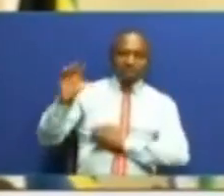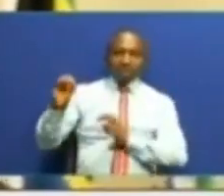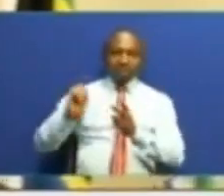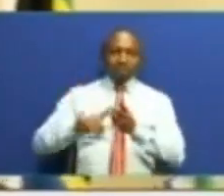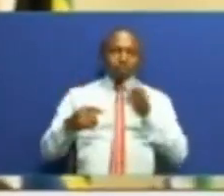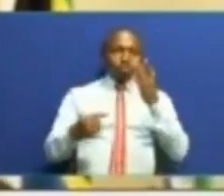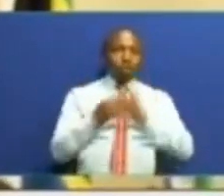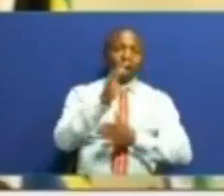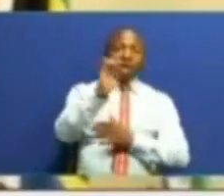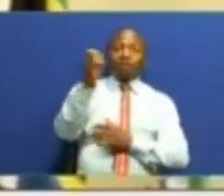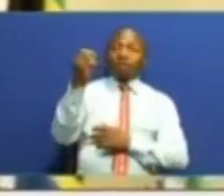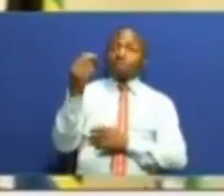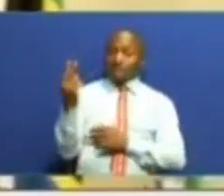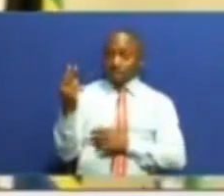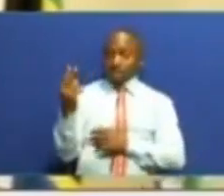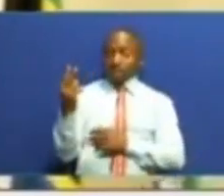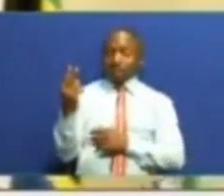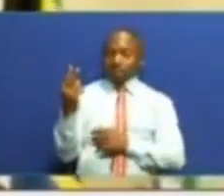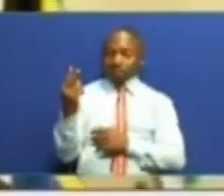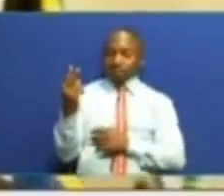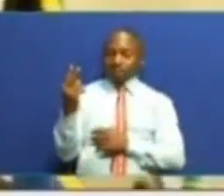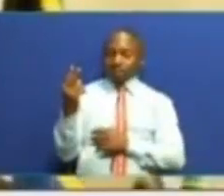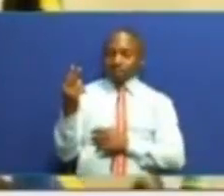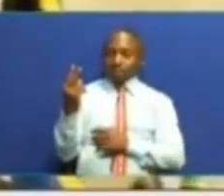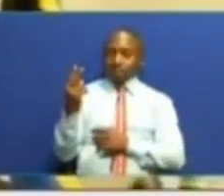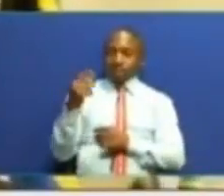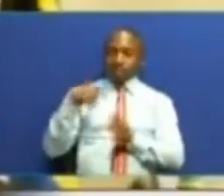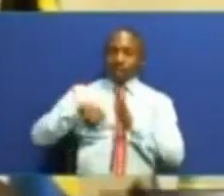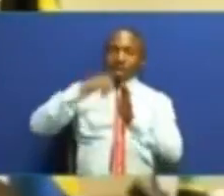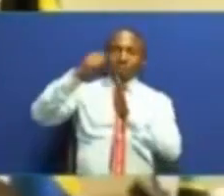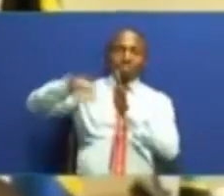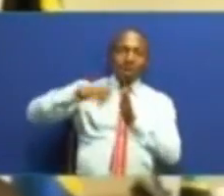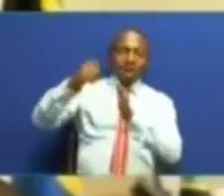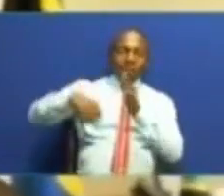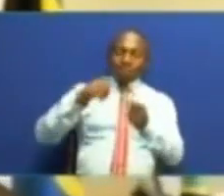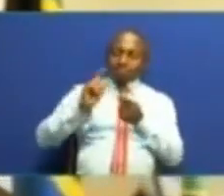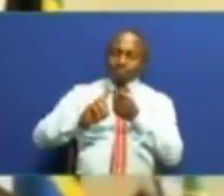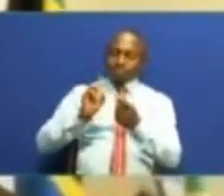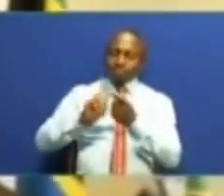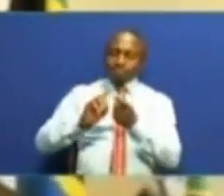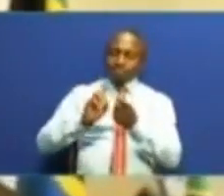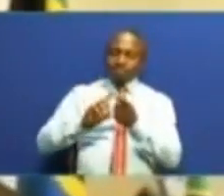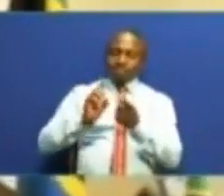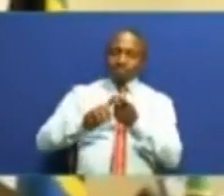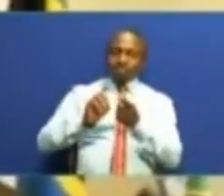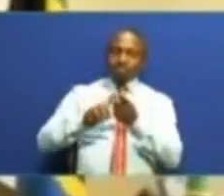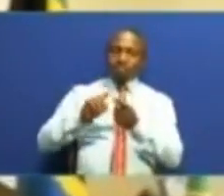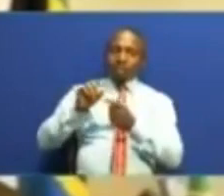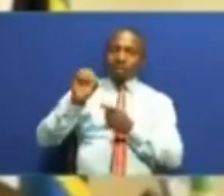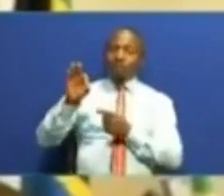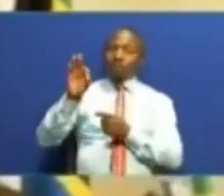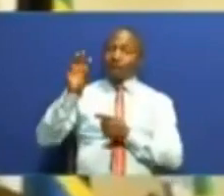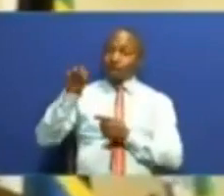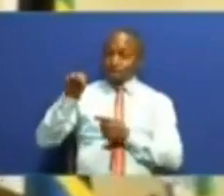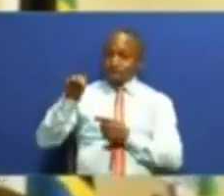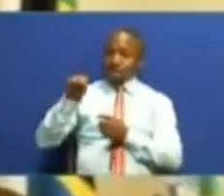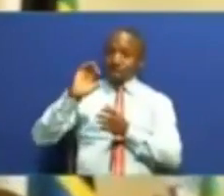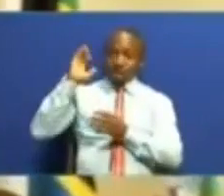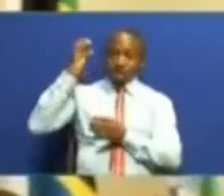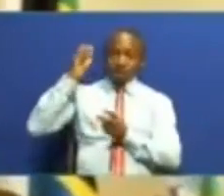kutoka 2000 kwenye huo mtambo wa hiyo mitambo ya FM. Kwa